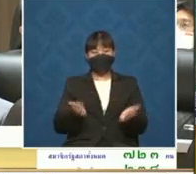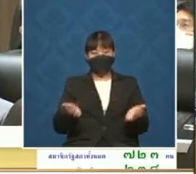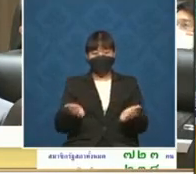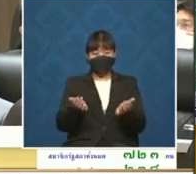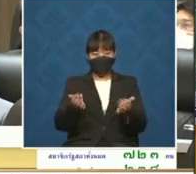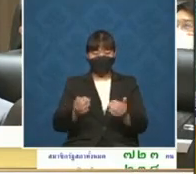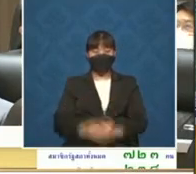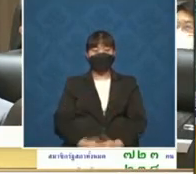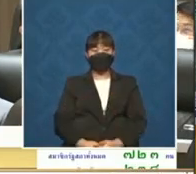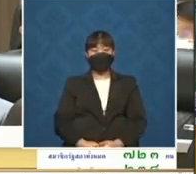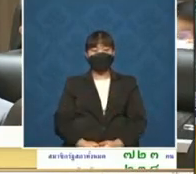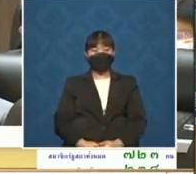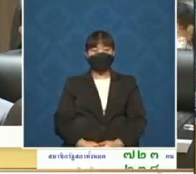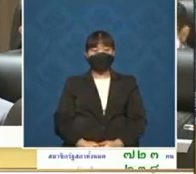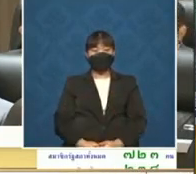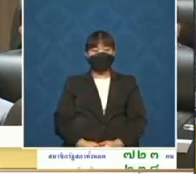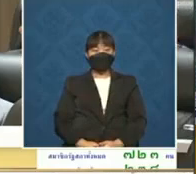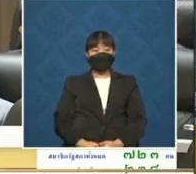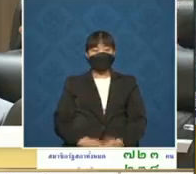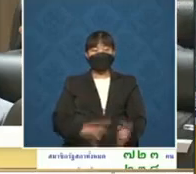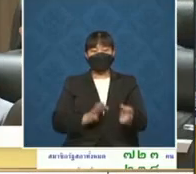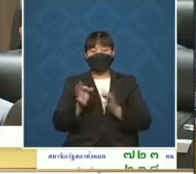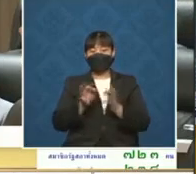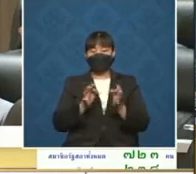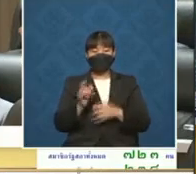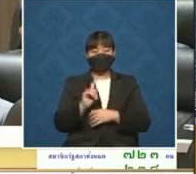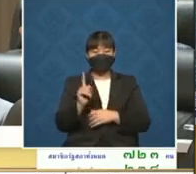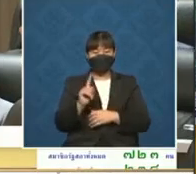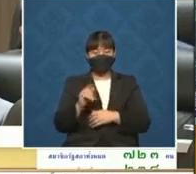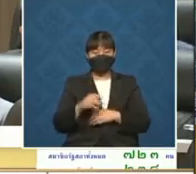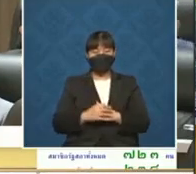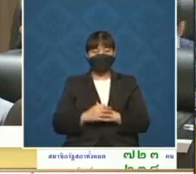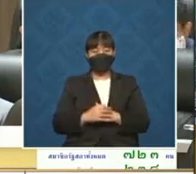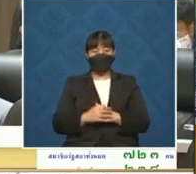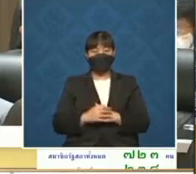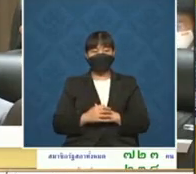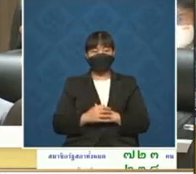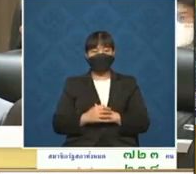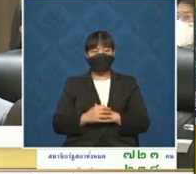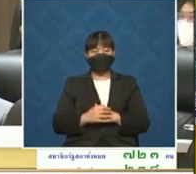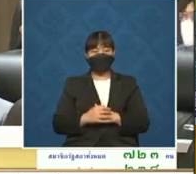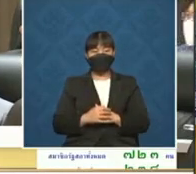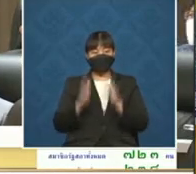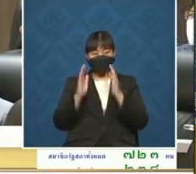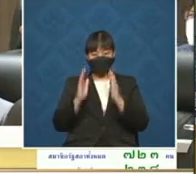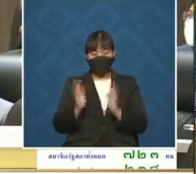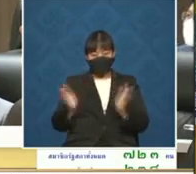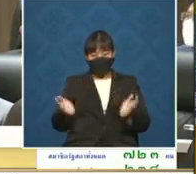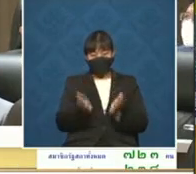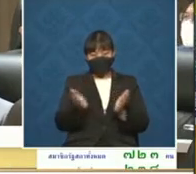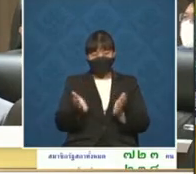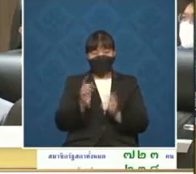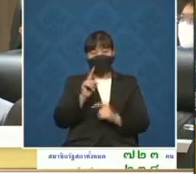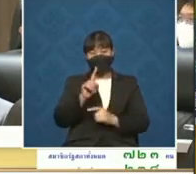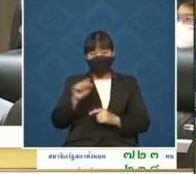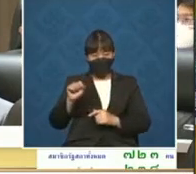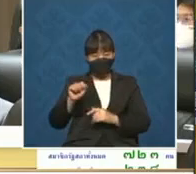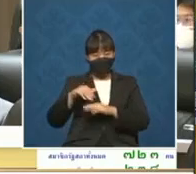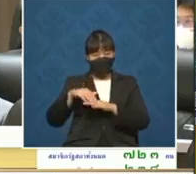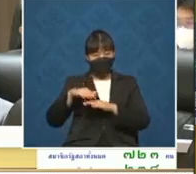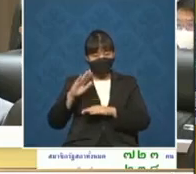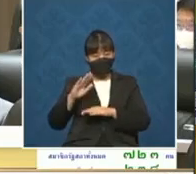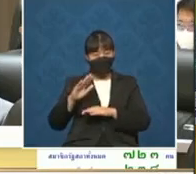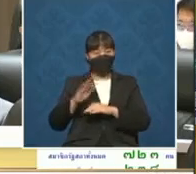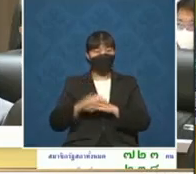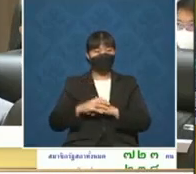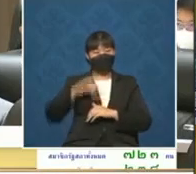แปลงมาจากระบบเดิมคือระบอบสมบูรณาญาสิทธิราชรวมถึงถูกสถาปนาอำนาจไม่ถูกตรวจสอบจากส